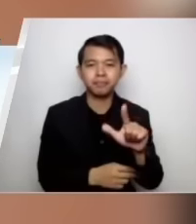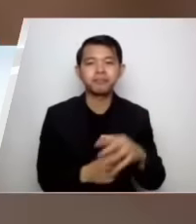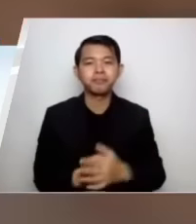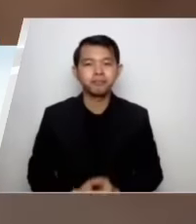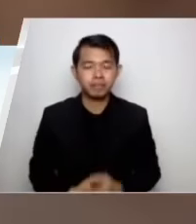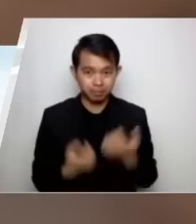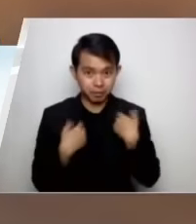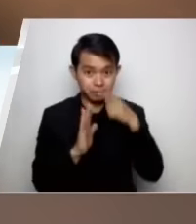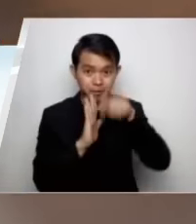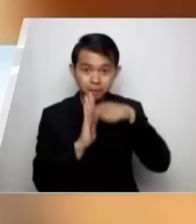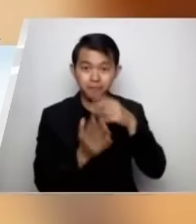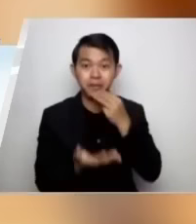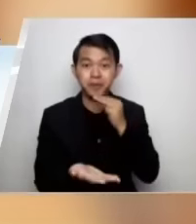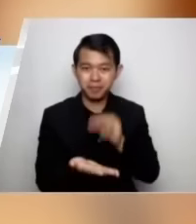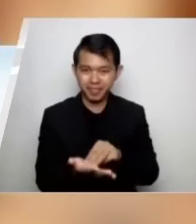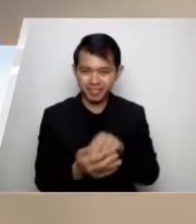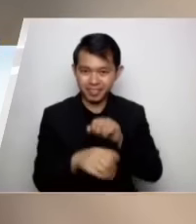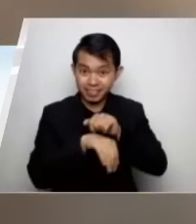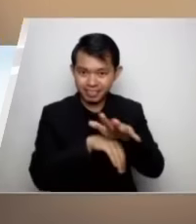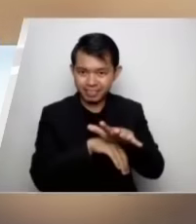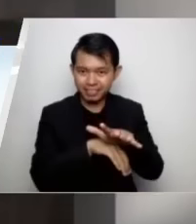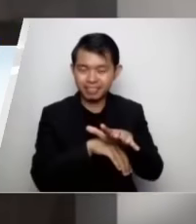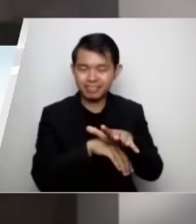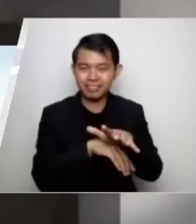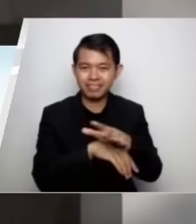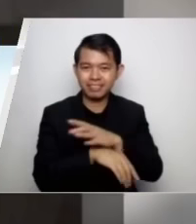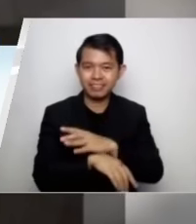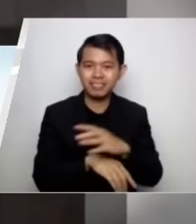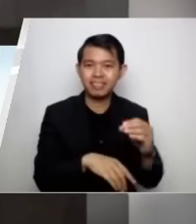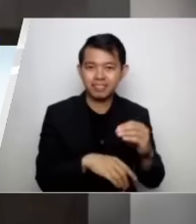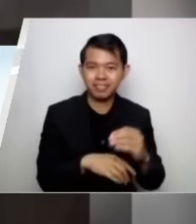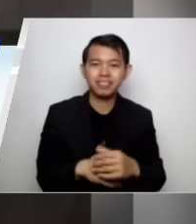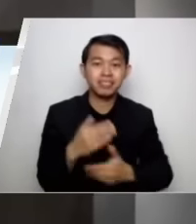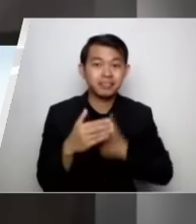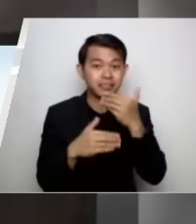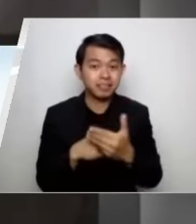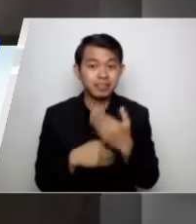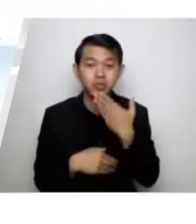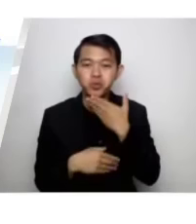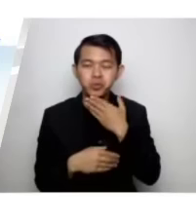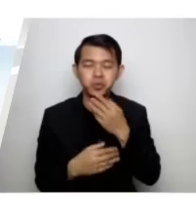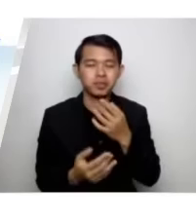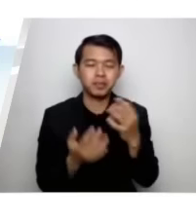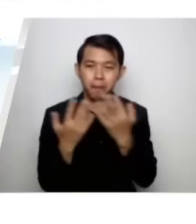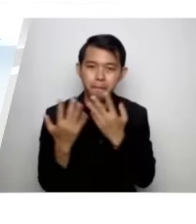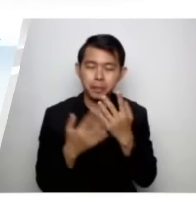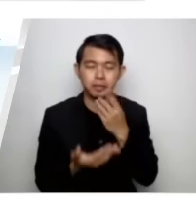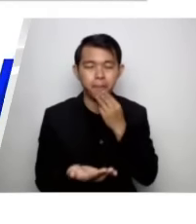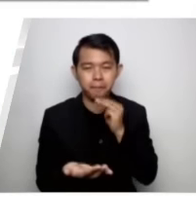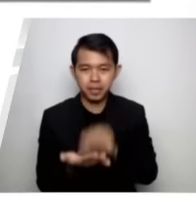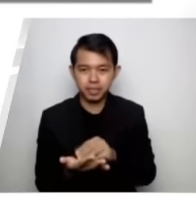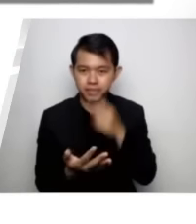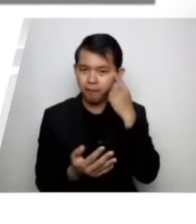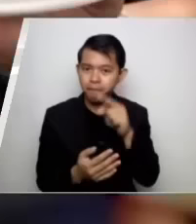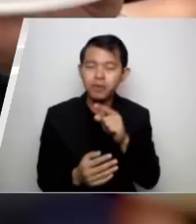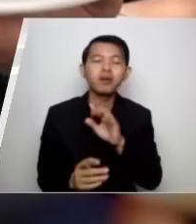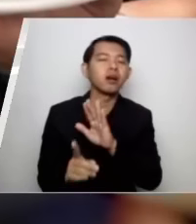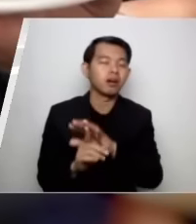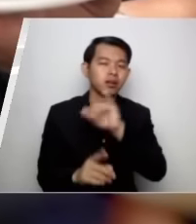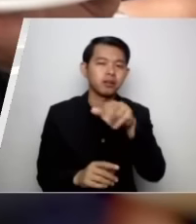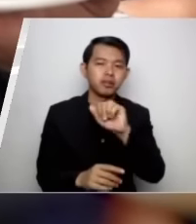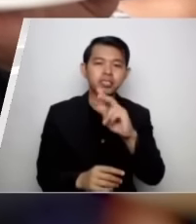Gabby. Nagpaabot naman ng sweet birthday message si Barbie Fortesa kay Jack Roberto. Ayon kay